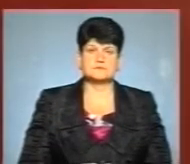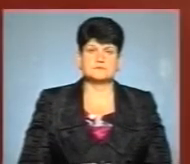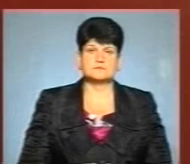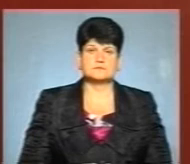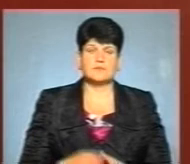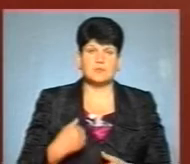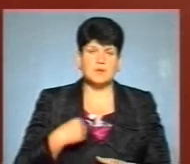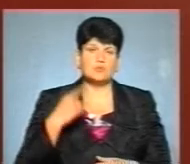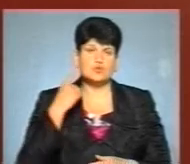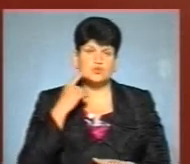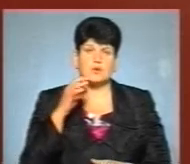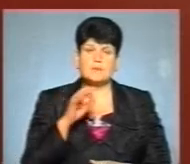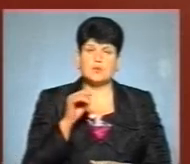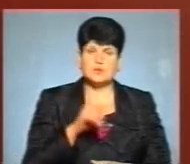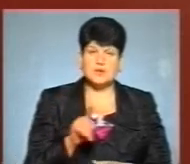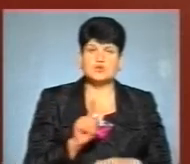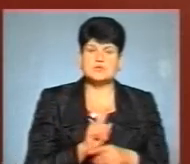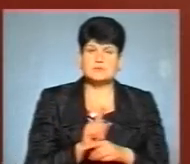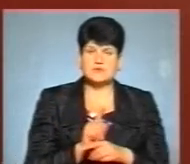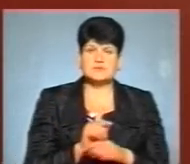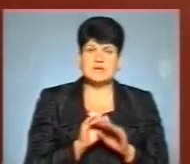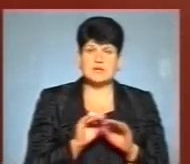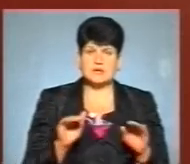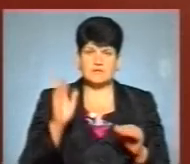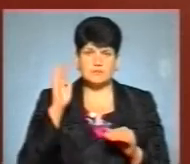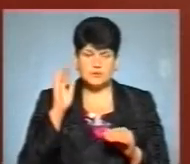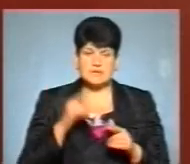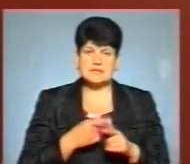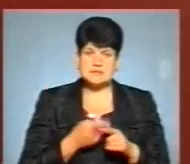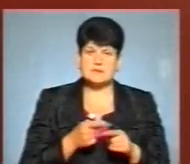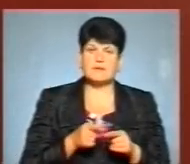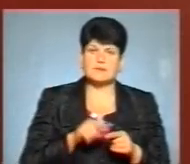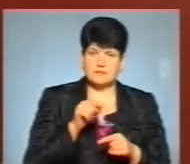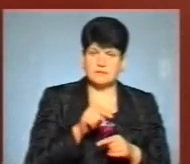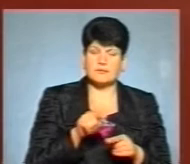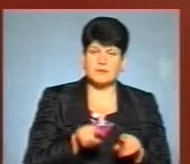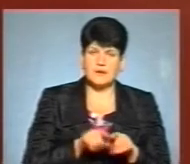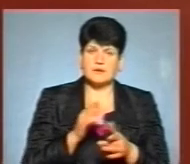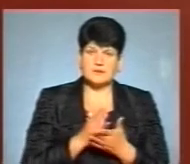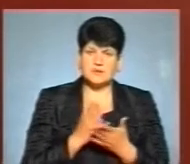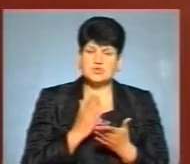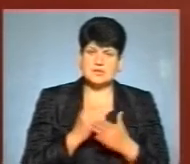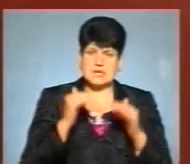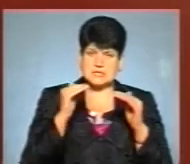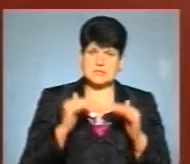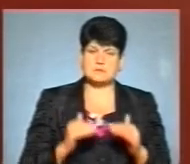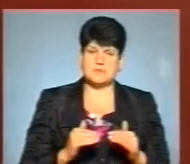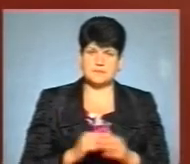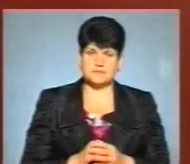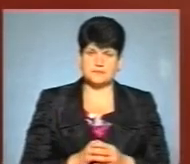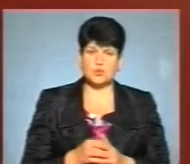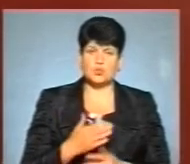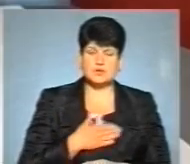Ми почули про те, що стабілізувався рівень води. Чи так це є, чи навпаки йде на спад, на підняття? У нас на